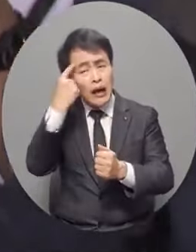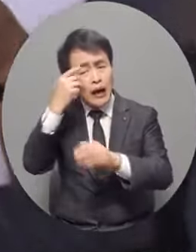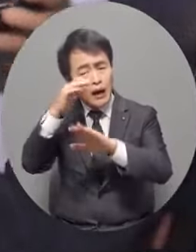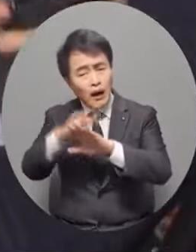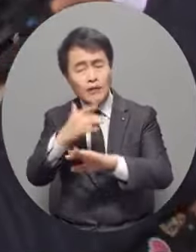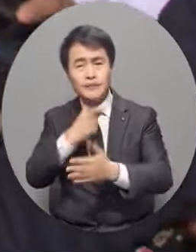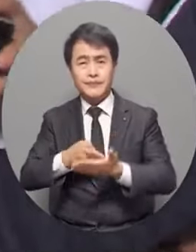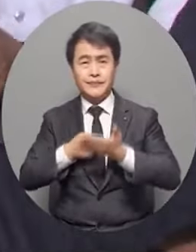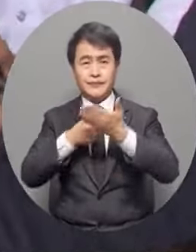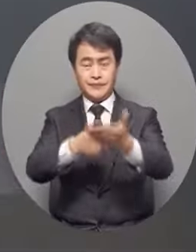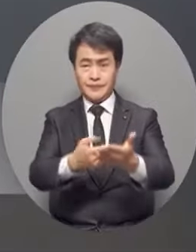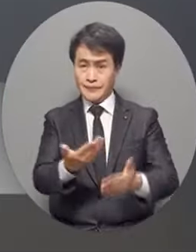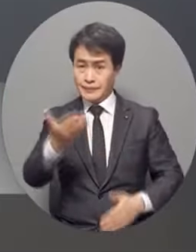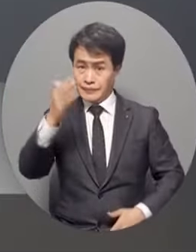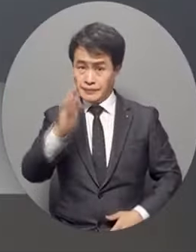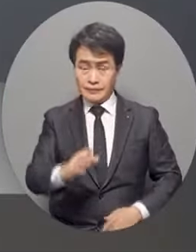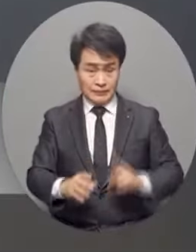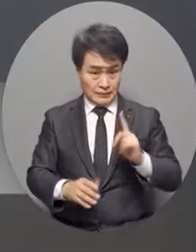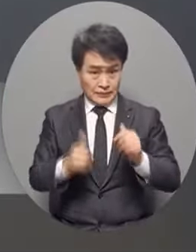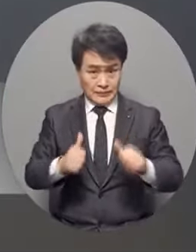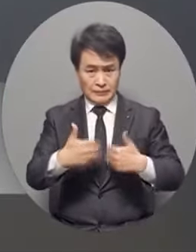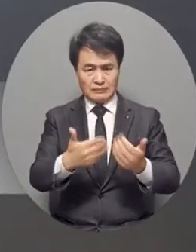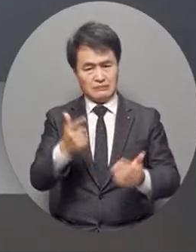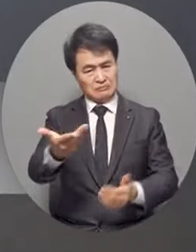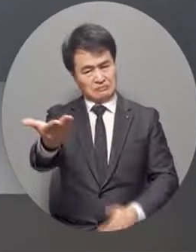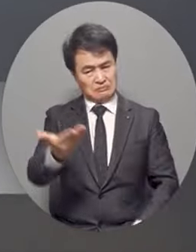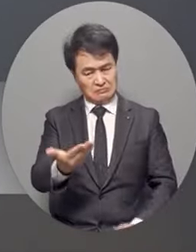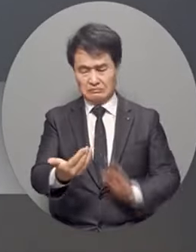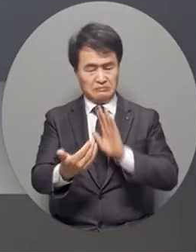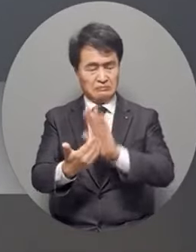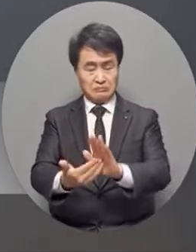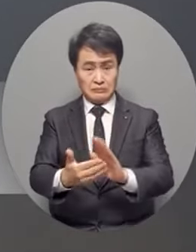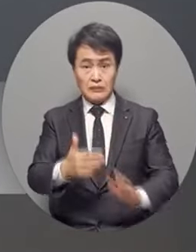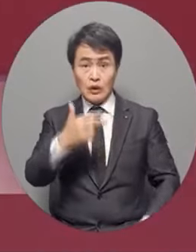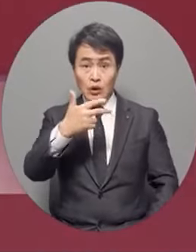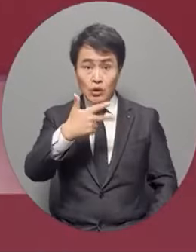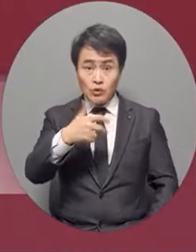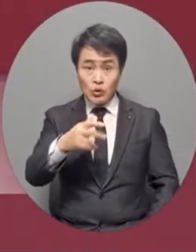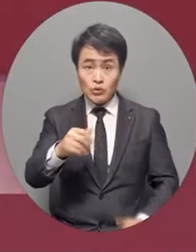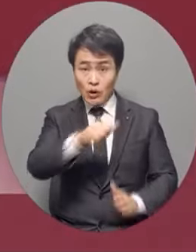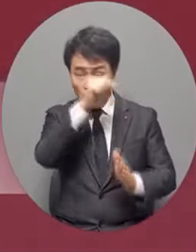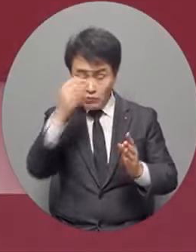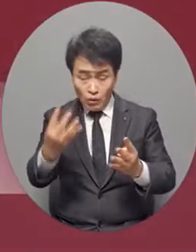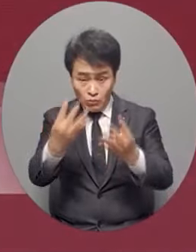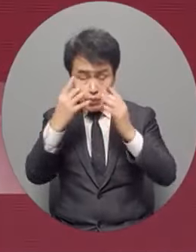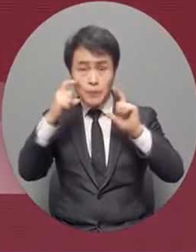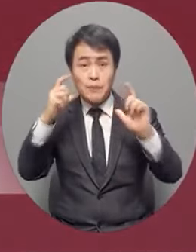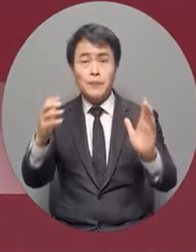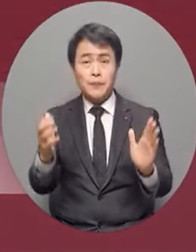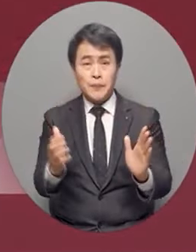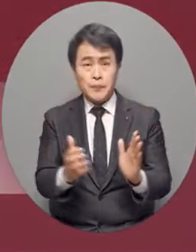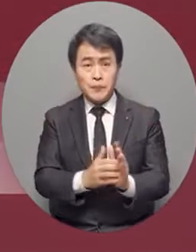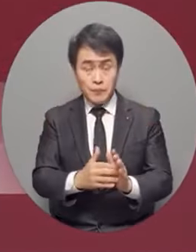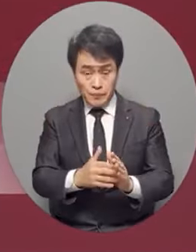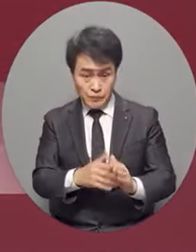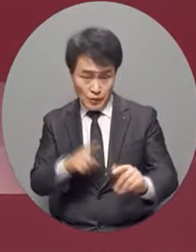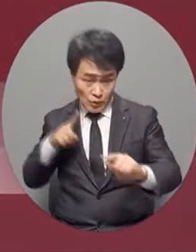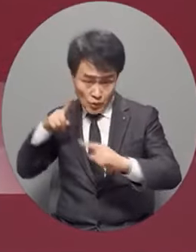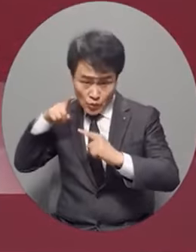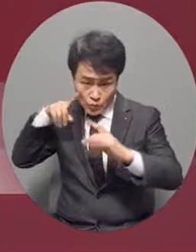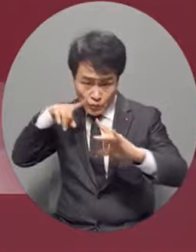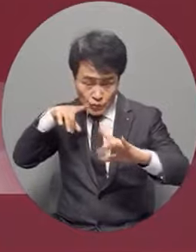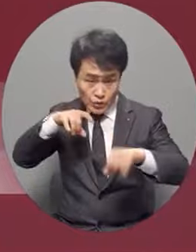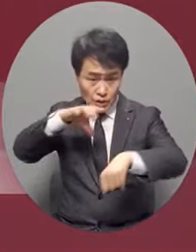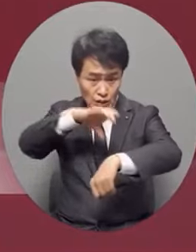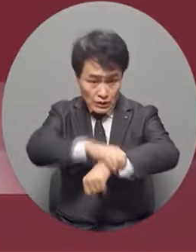요구했습니다. 하지만 1심 법원은 이를 받아들이지 않고 정유정에게 무기징역을 선고하고 위치 추적 전자장치